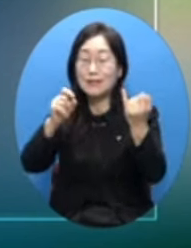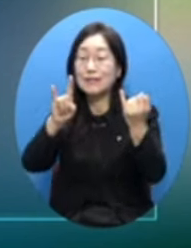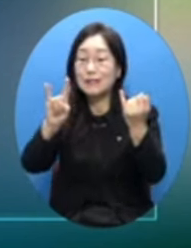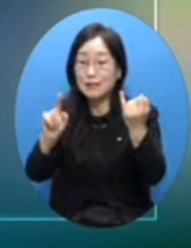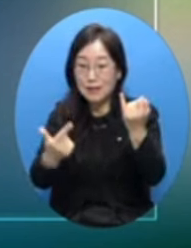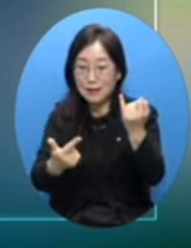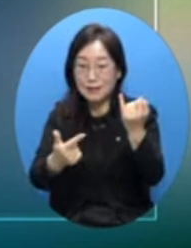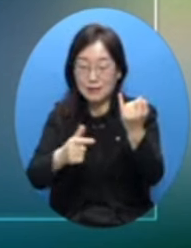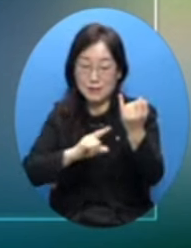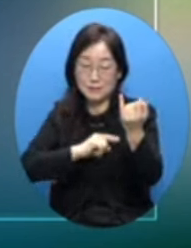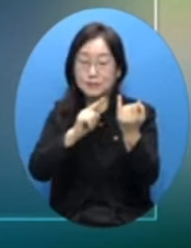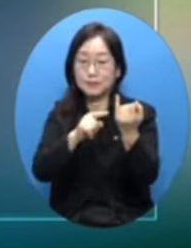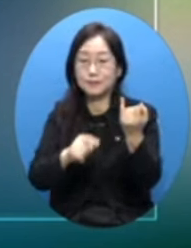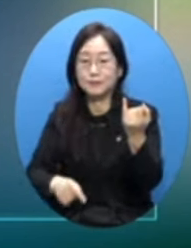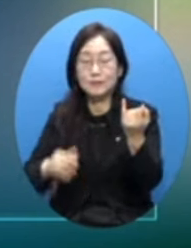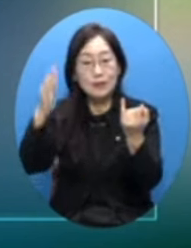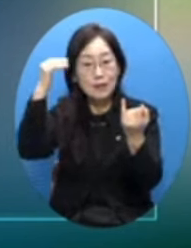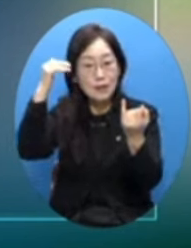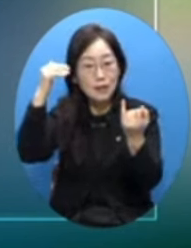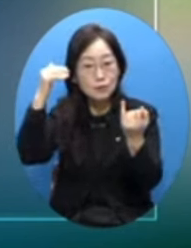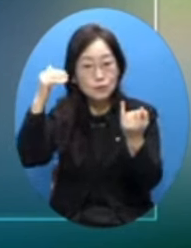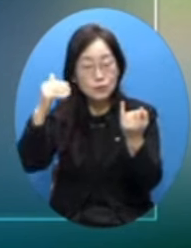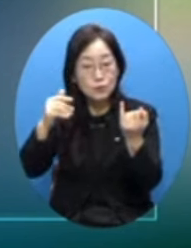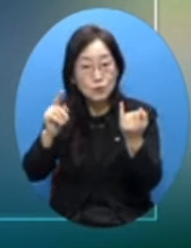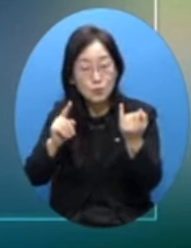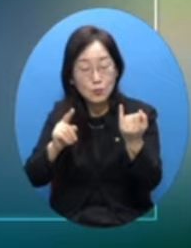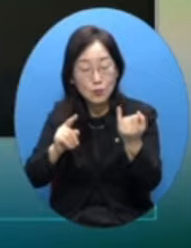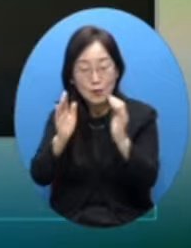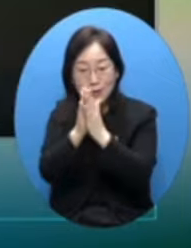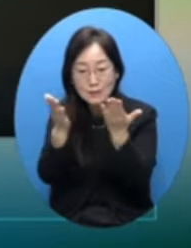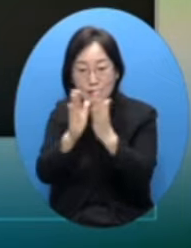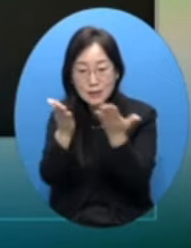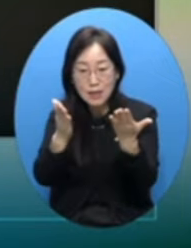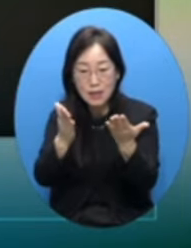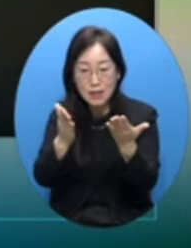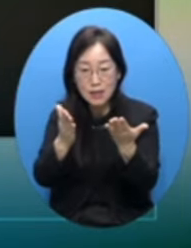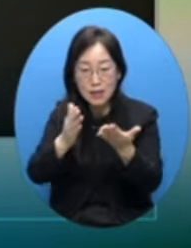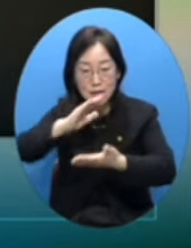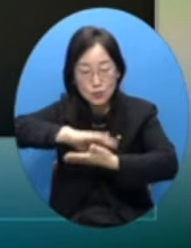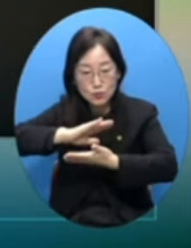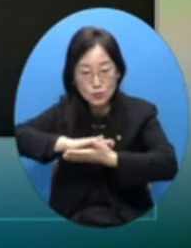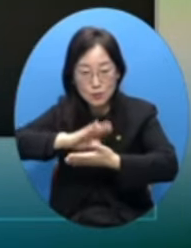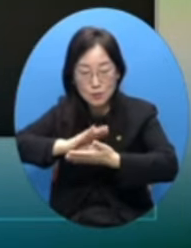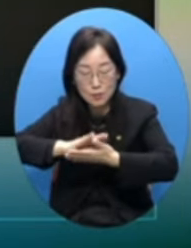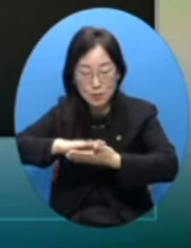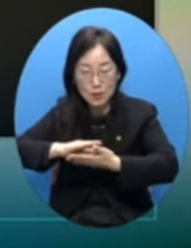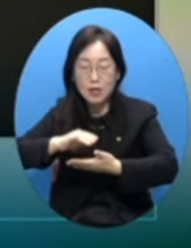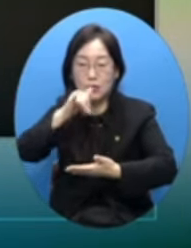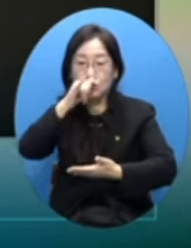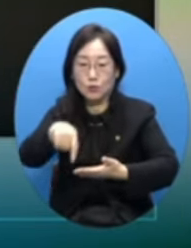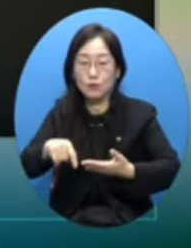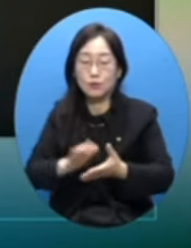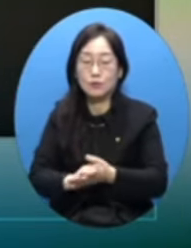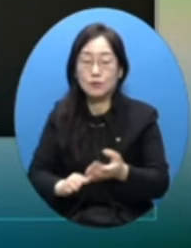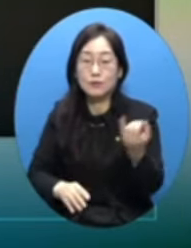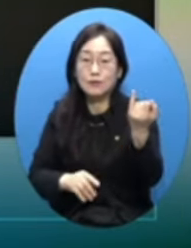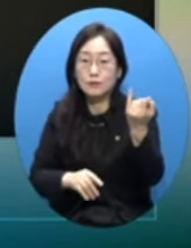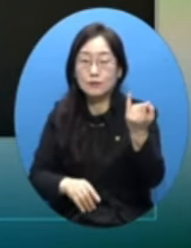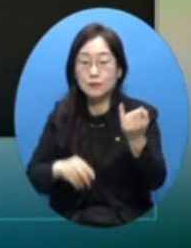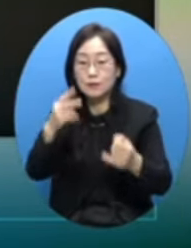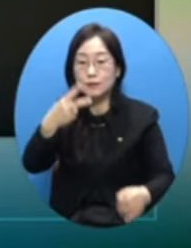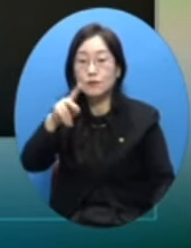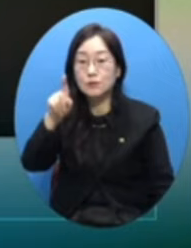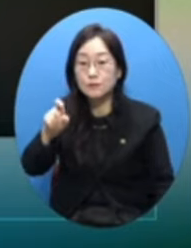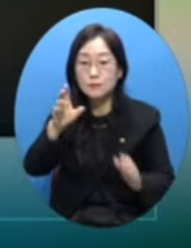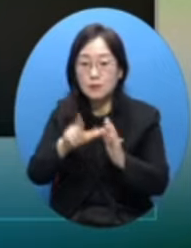한국에도 따라 내 음성이 들리니라는 책이 이제 주장 출판사에서 출간돼 나왔는데 2010년도에 이